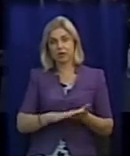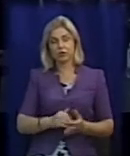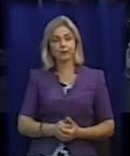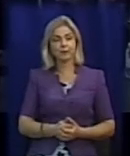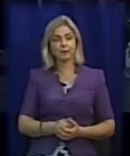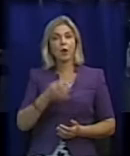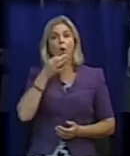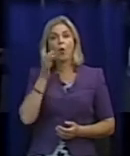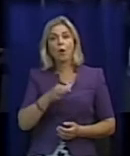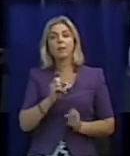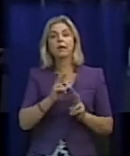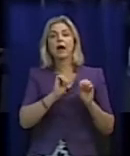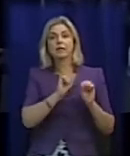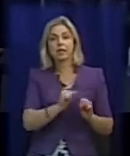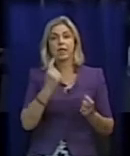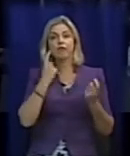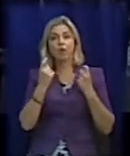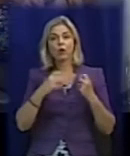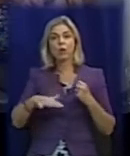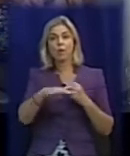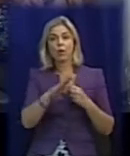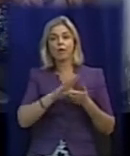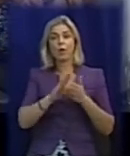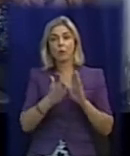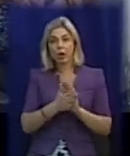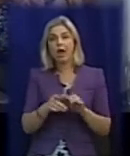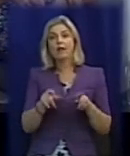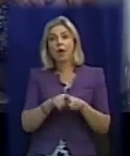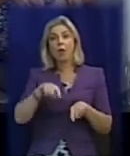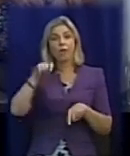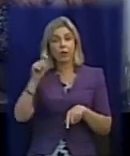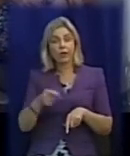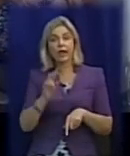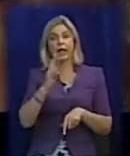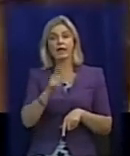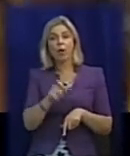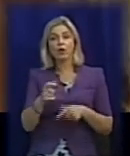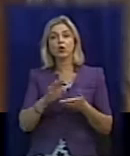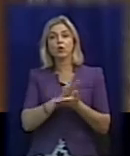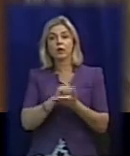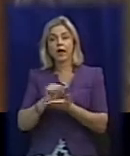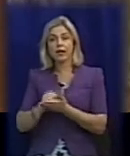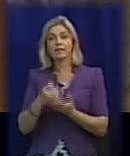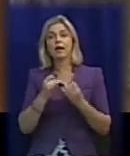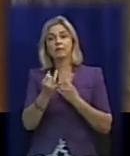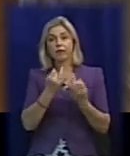Досвідом щодо того, як захистити інформаційний простір в умовах гібридної війни, з миколаївськими журналістами поділилися